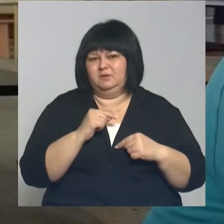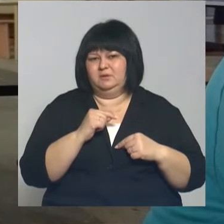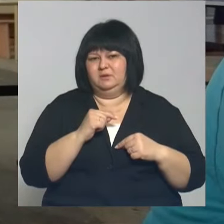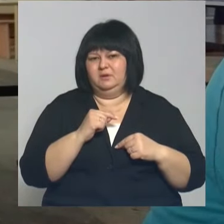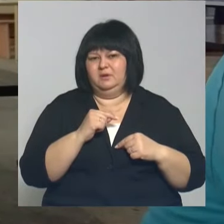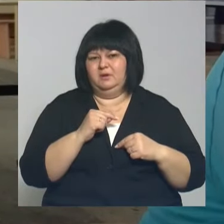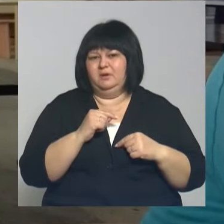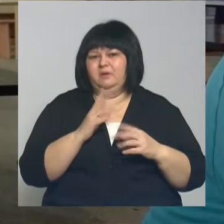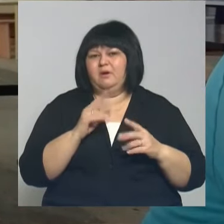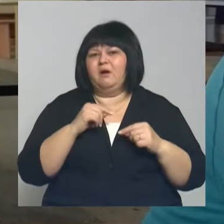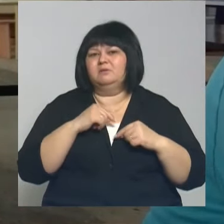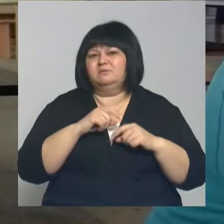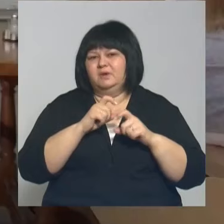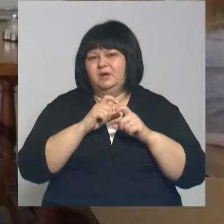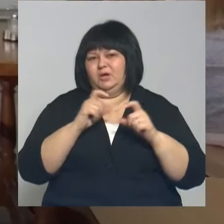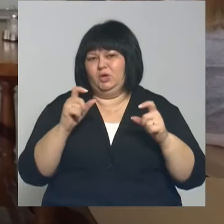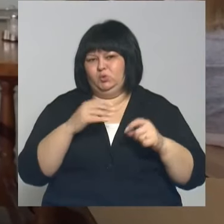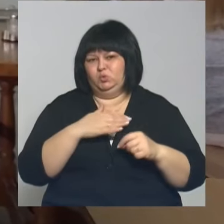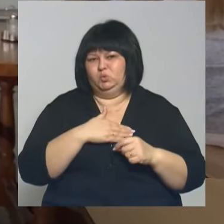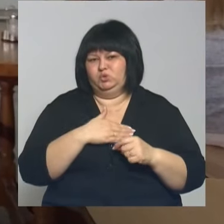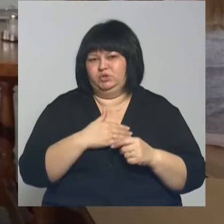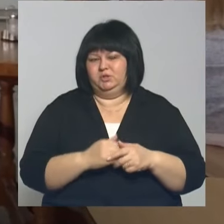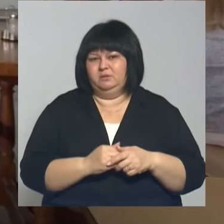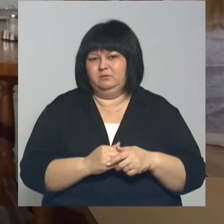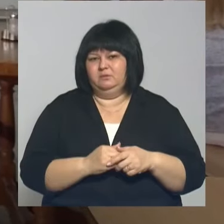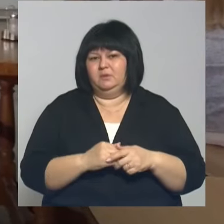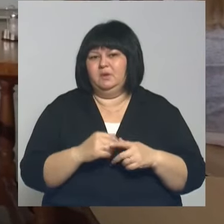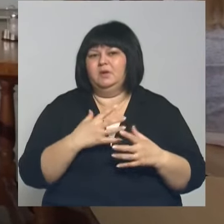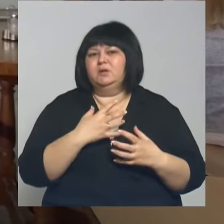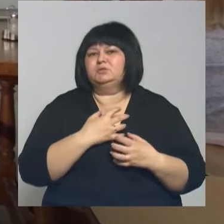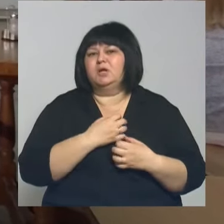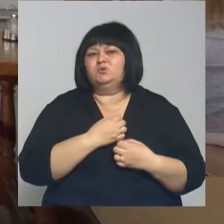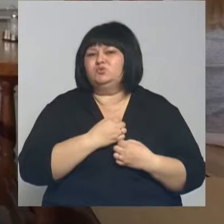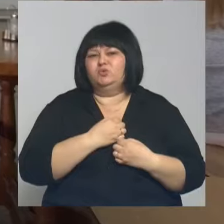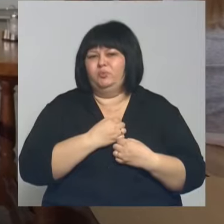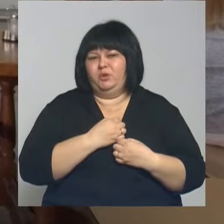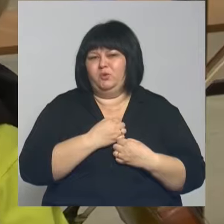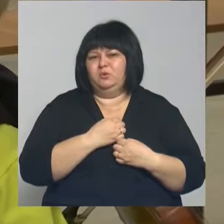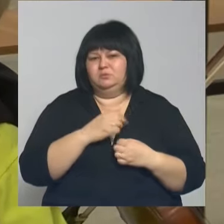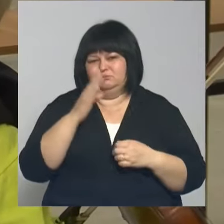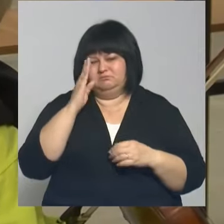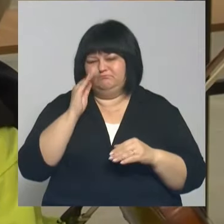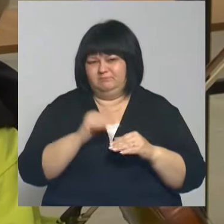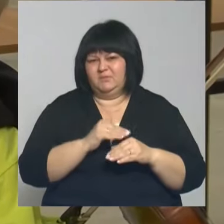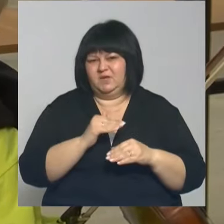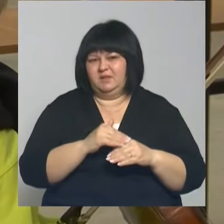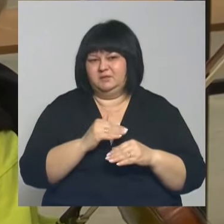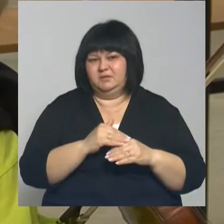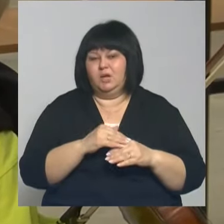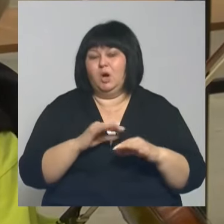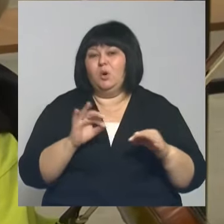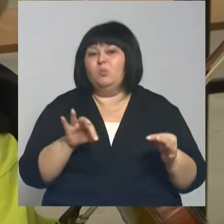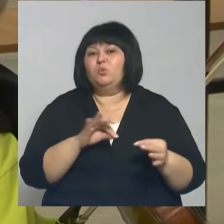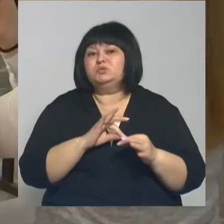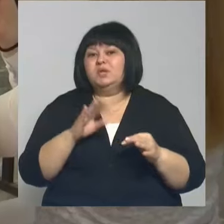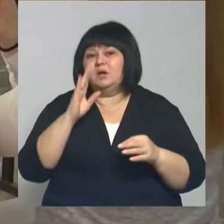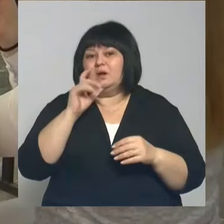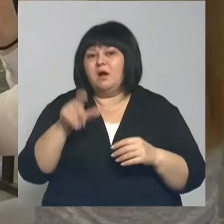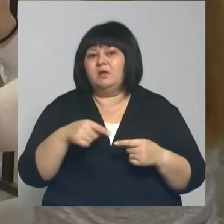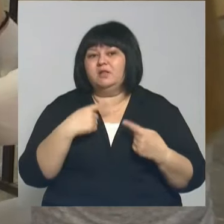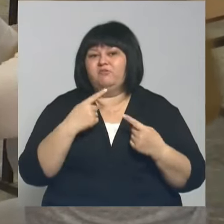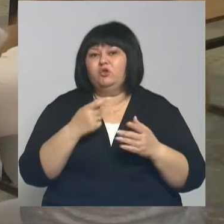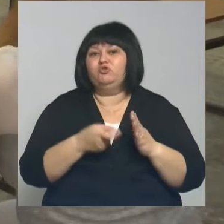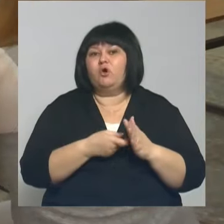Как грех души. За душу берет вообще. Умничка, молодец. Музыкант говорит, в Донецке